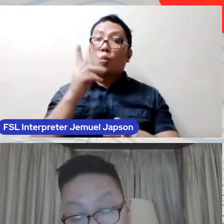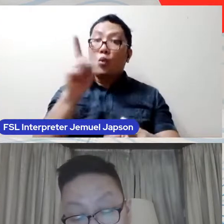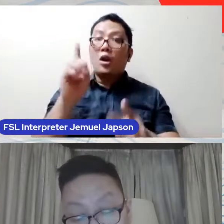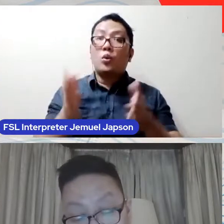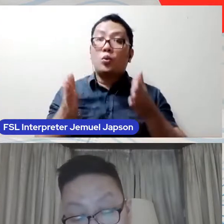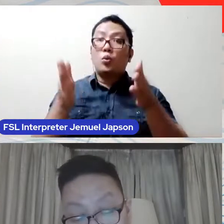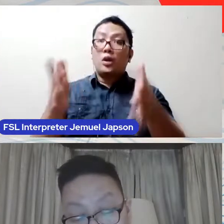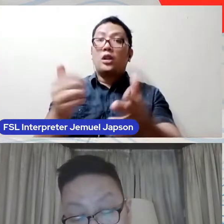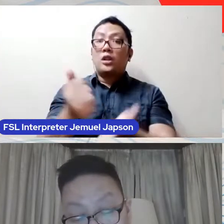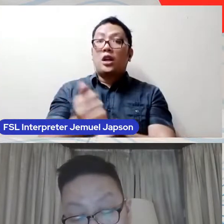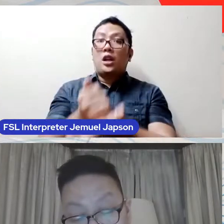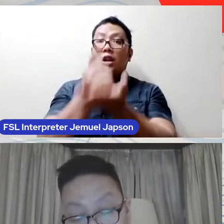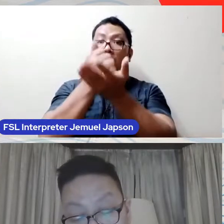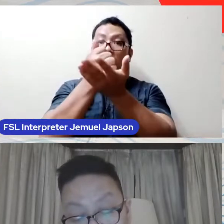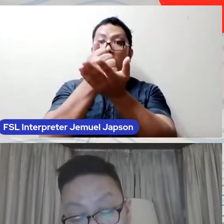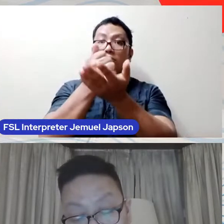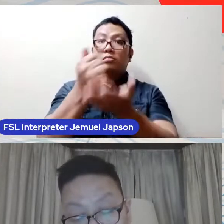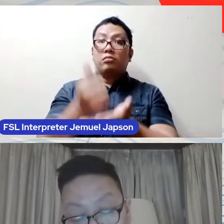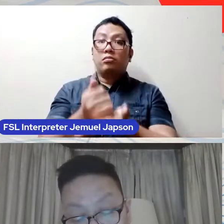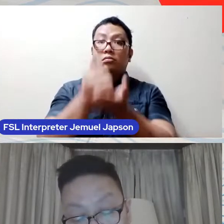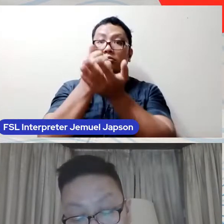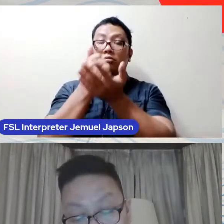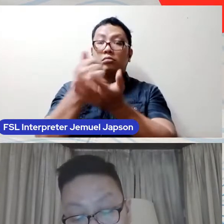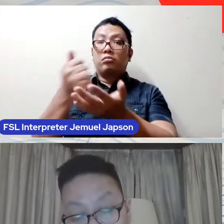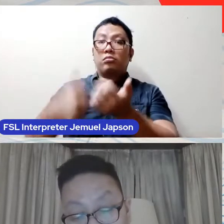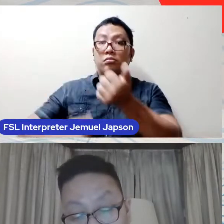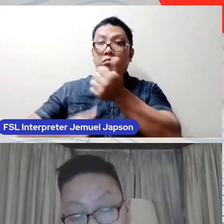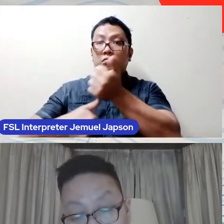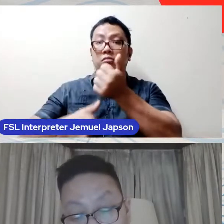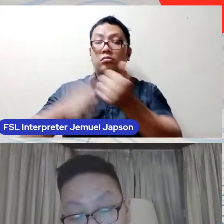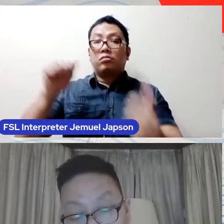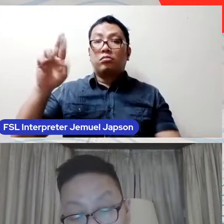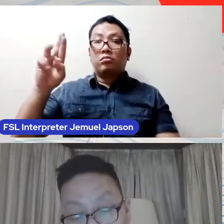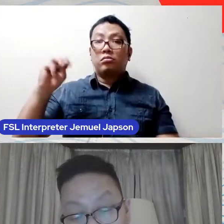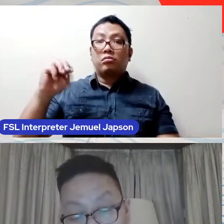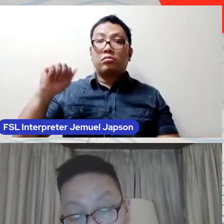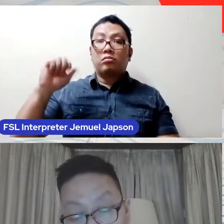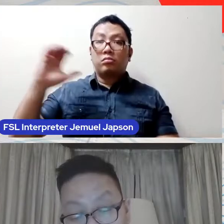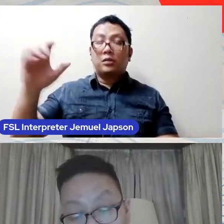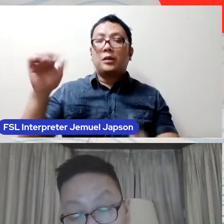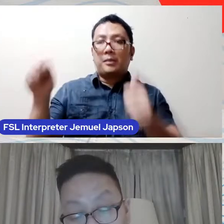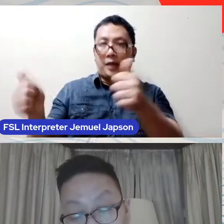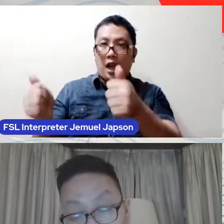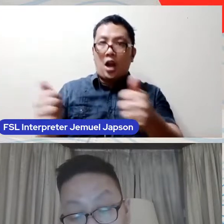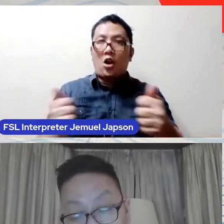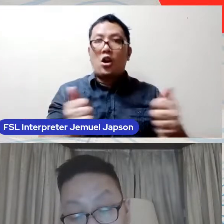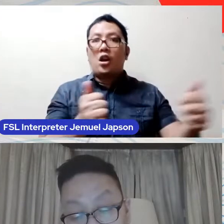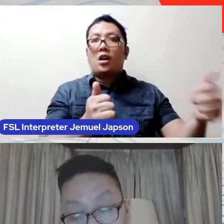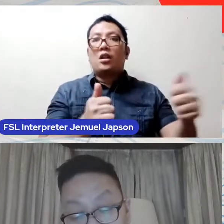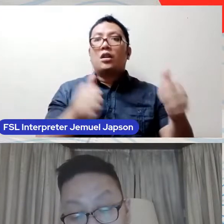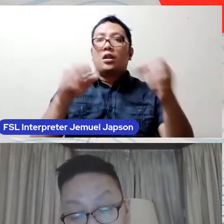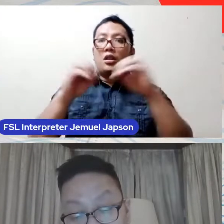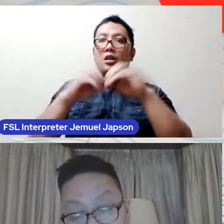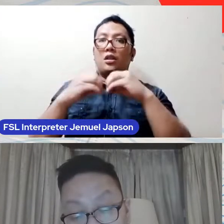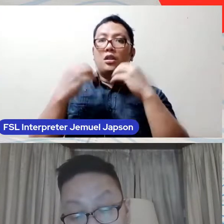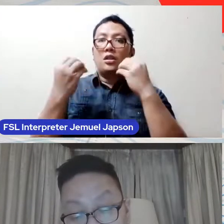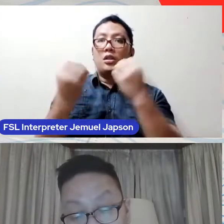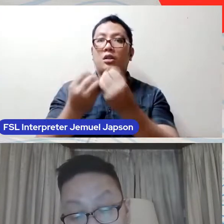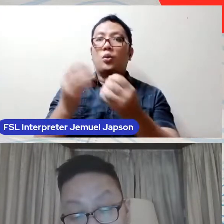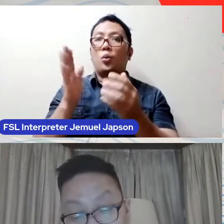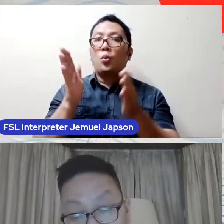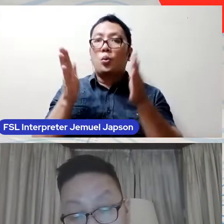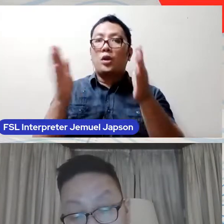helping or assisting the RMATs to be more organized kasi organization is key in